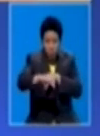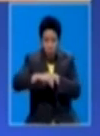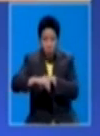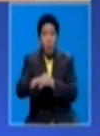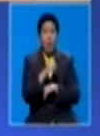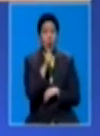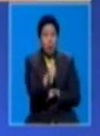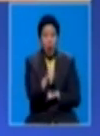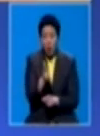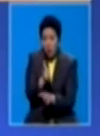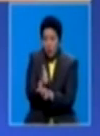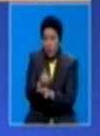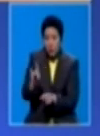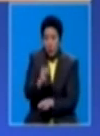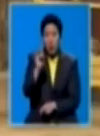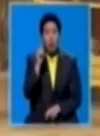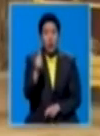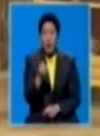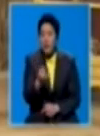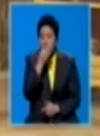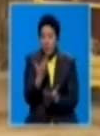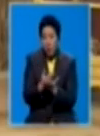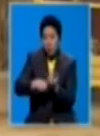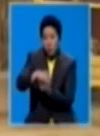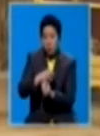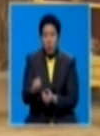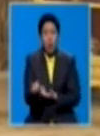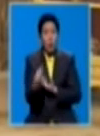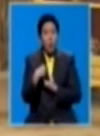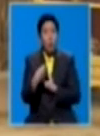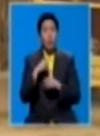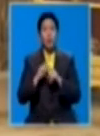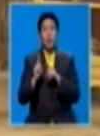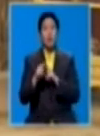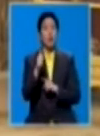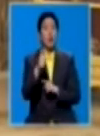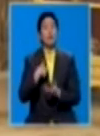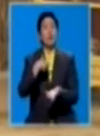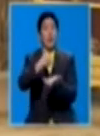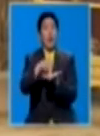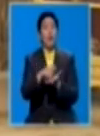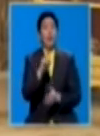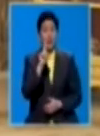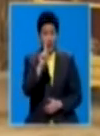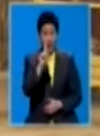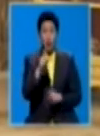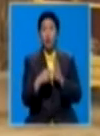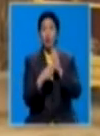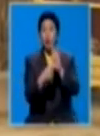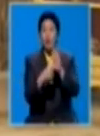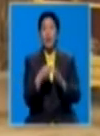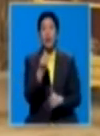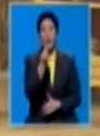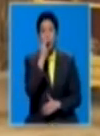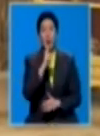ได้อีกก็ถือว่าเป็นการสร้างรายได้เสริมไปอีกทางหนึ่งตัวอย่างที่ผมอยากจะนำมาเล่าให้ฟังอีกเรื่องนึงอีกตัวอย่างนึงนะครับ